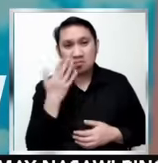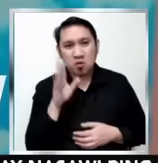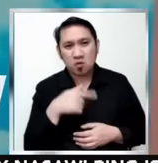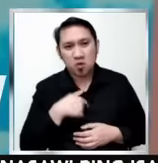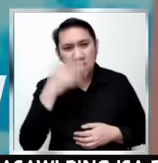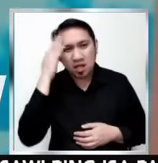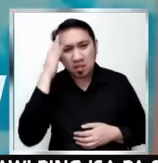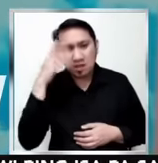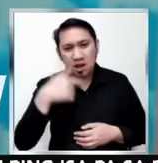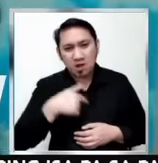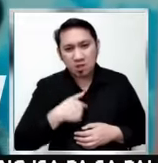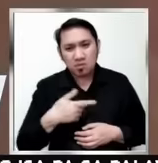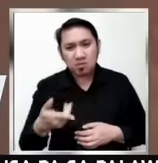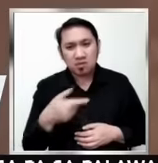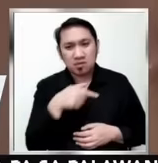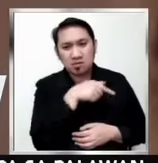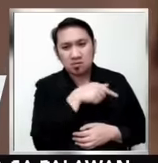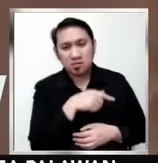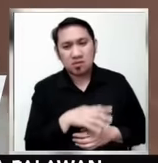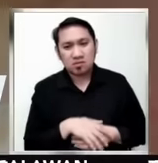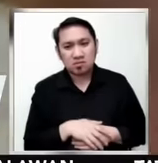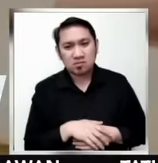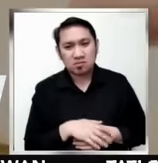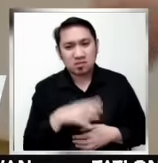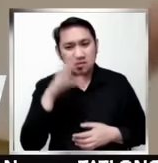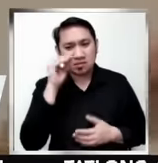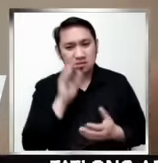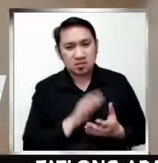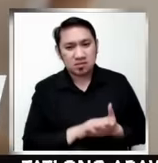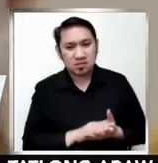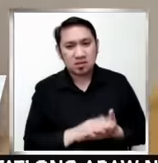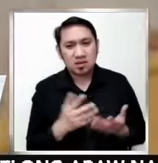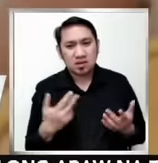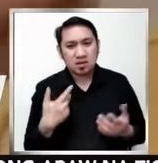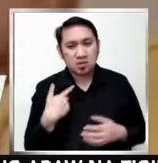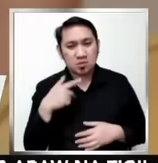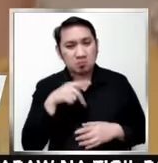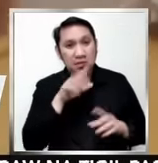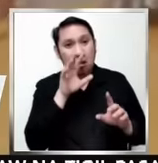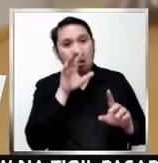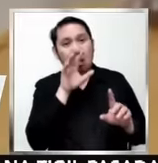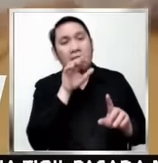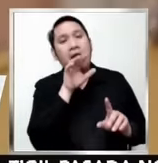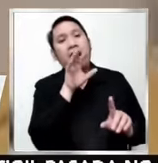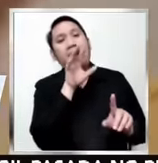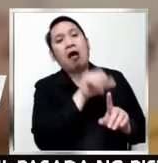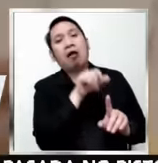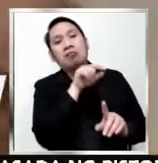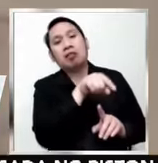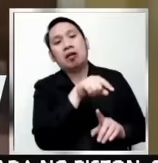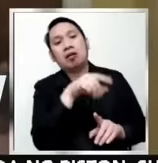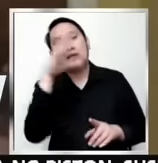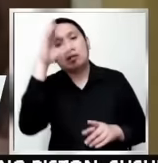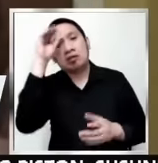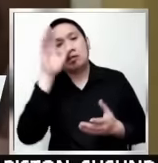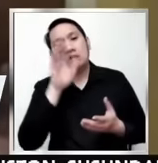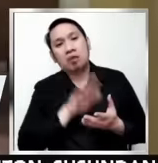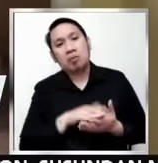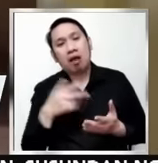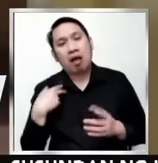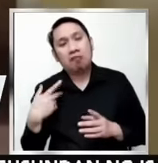ang asawa nitong batugan na to. Nahuli ang kanyang asawa at ang kabit nito na nauwi sa iskandalo.